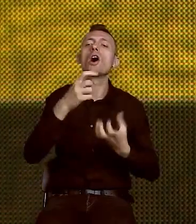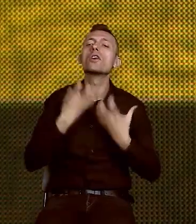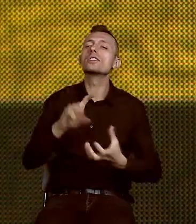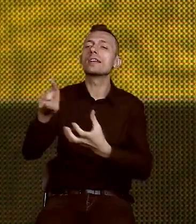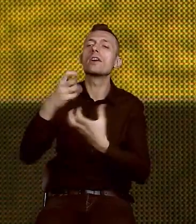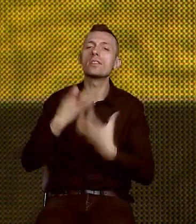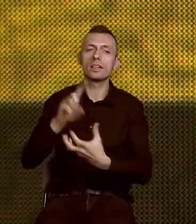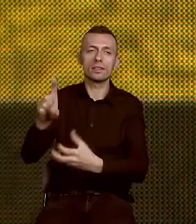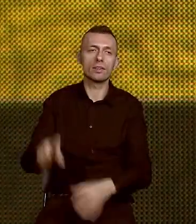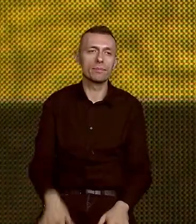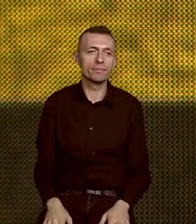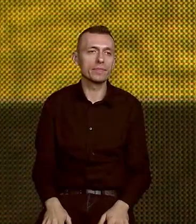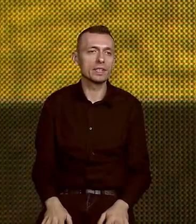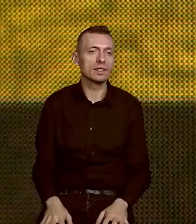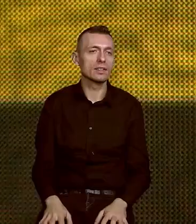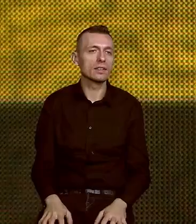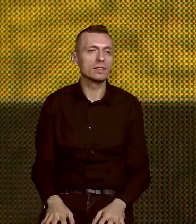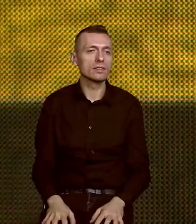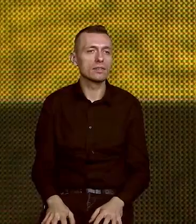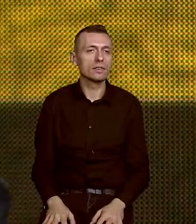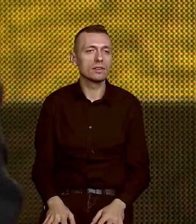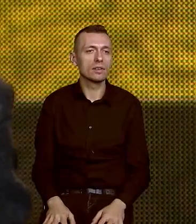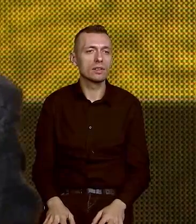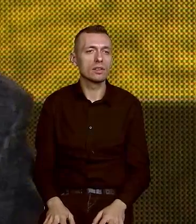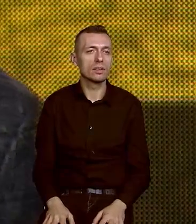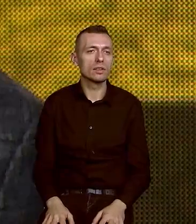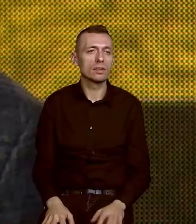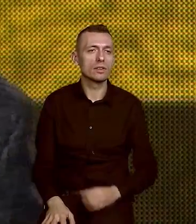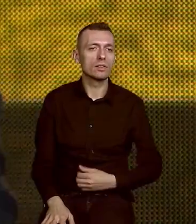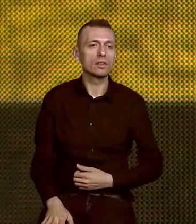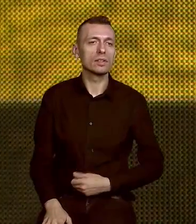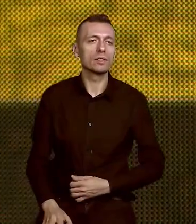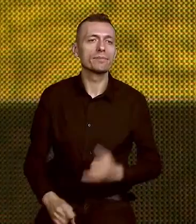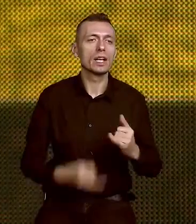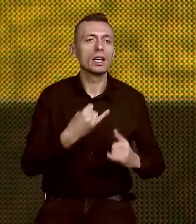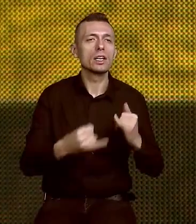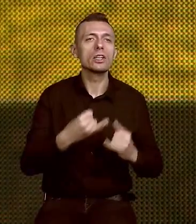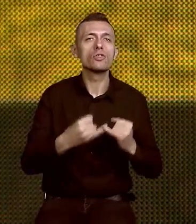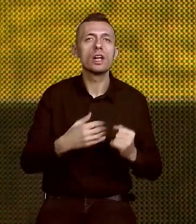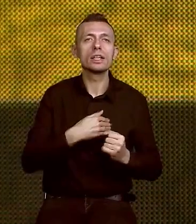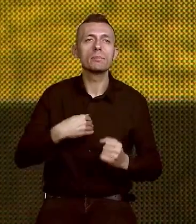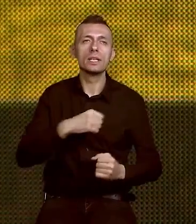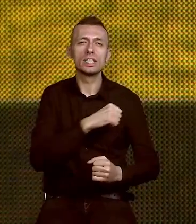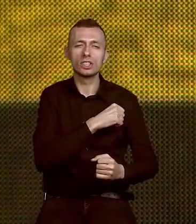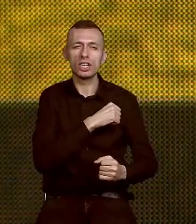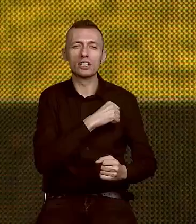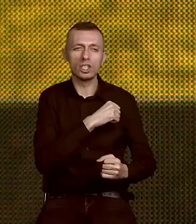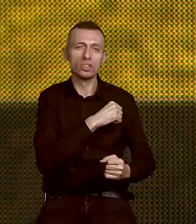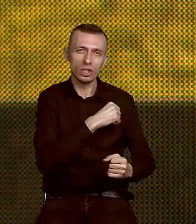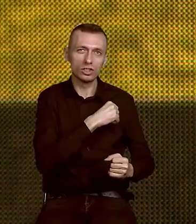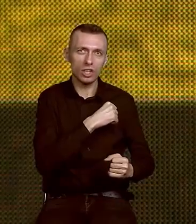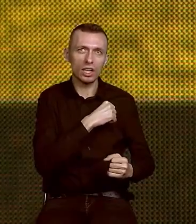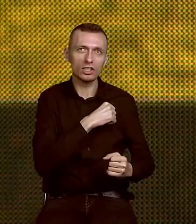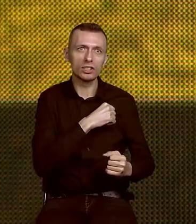nie skonfrontowane, to może nastąpić wielkie zniszczenie, a nawet śmierć. I już naprawdę